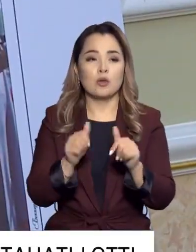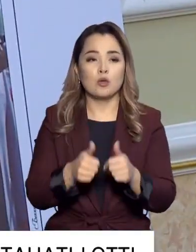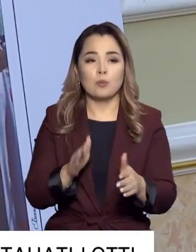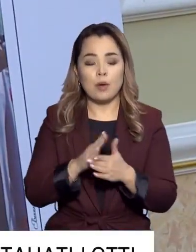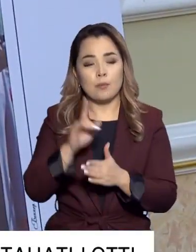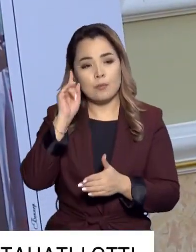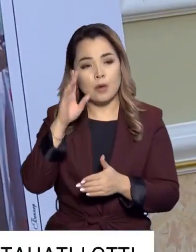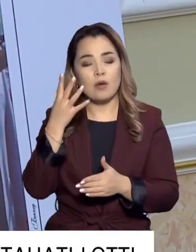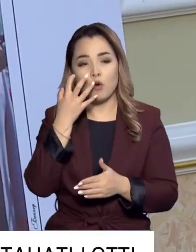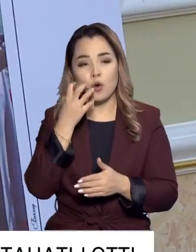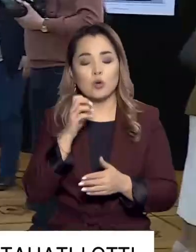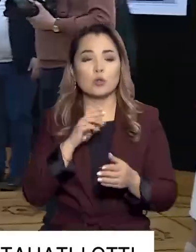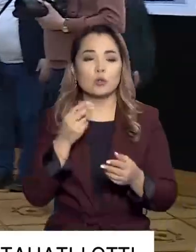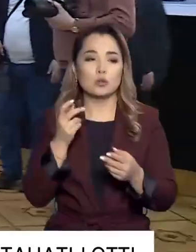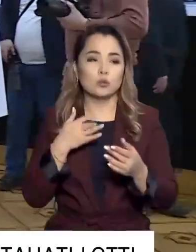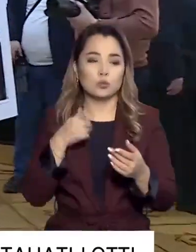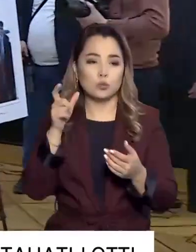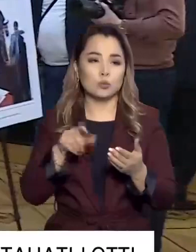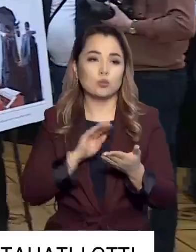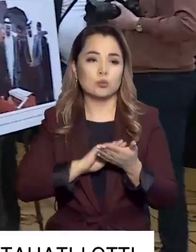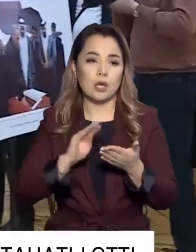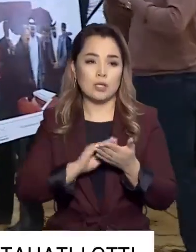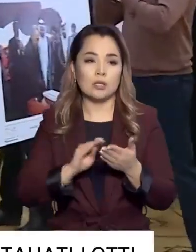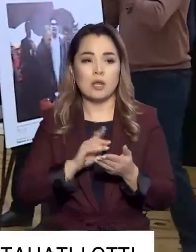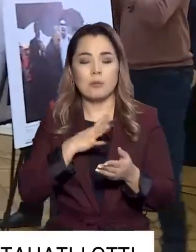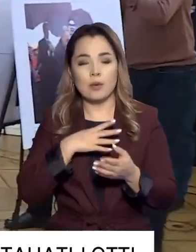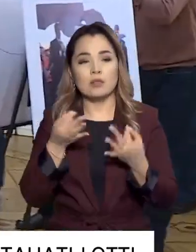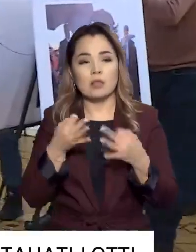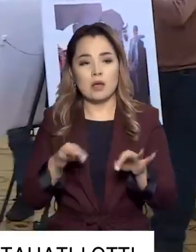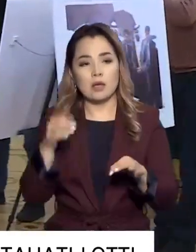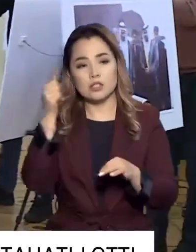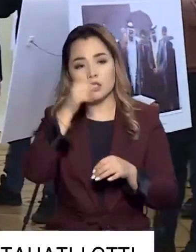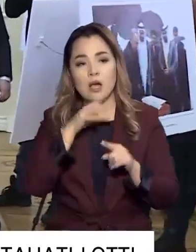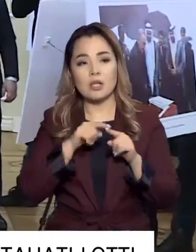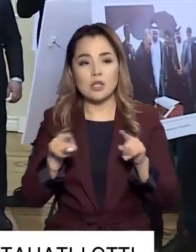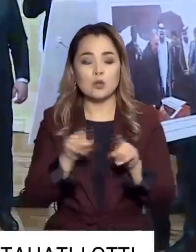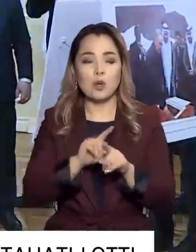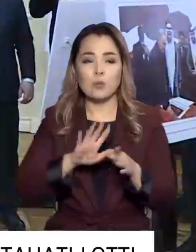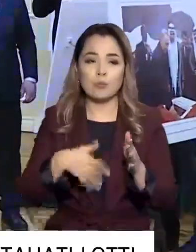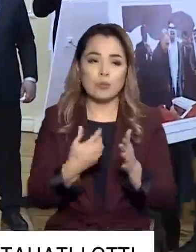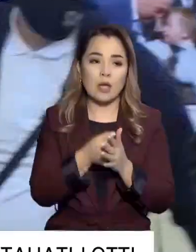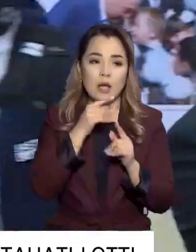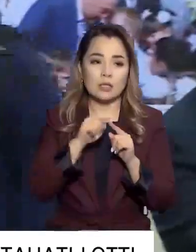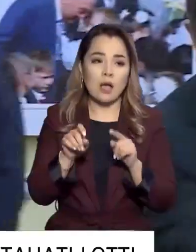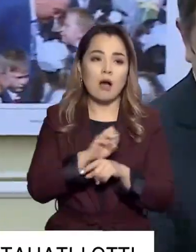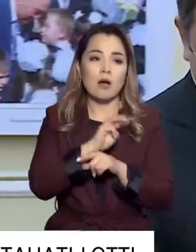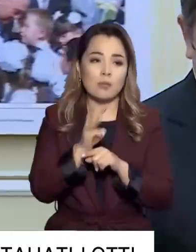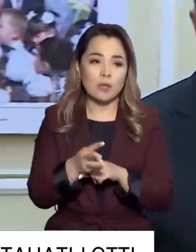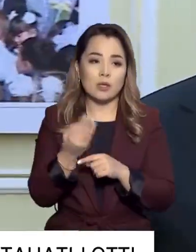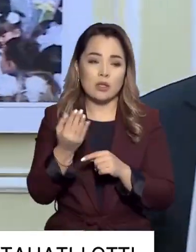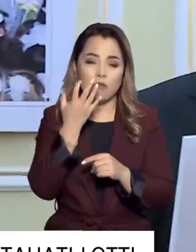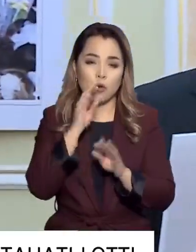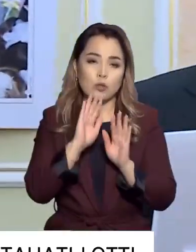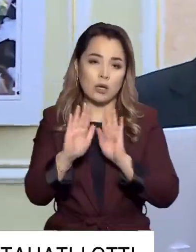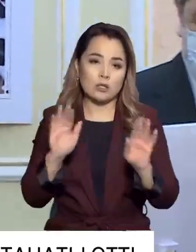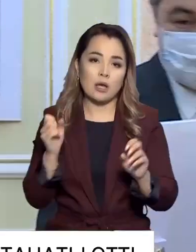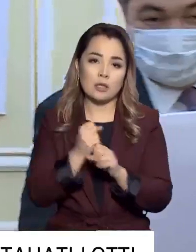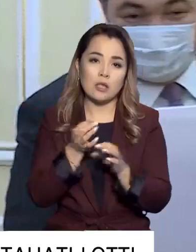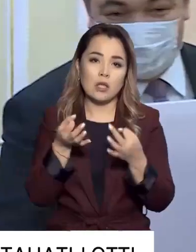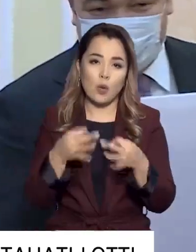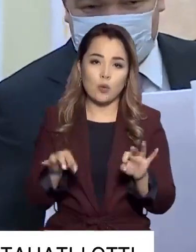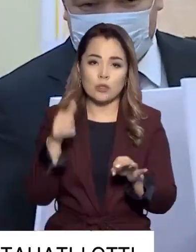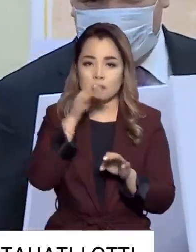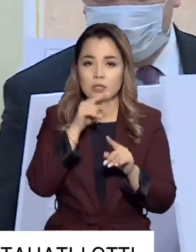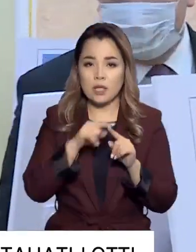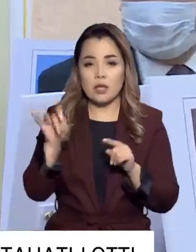белгілі фотожурналистердің түсірген егемендіктің алғашқы жылдарынан бастап, бүгінге дейінгі кезеңді қамтыған фотосуреттер қойылған. Тәуелсіздік